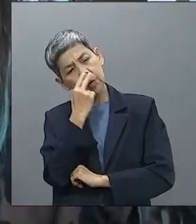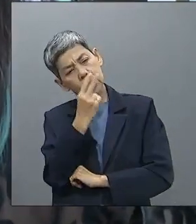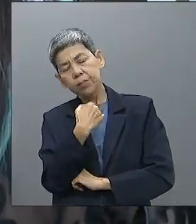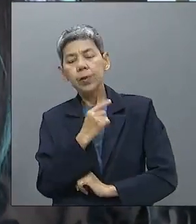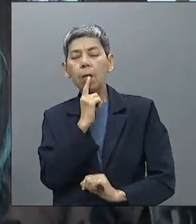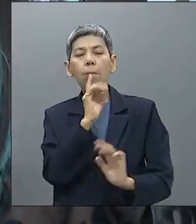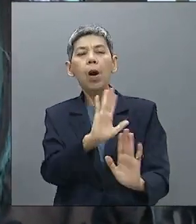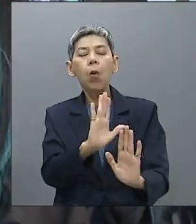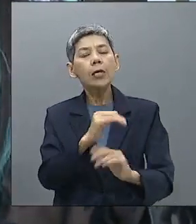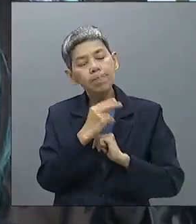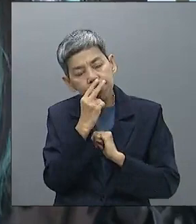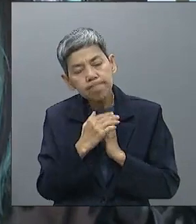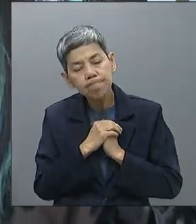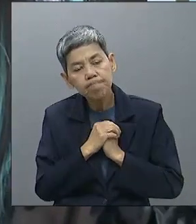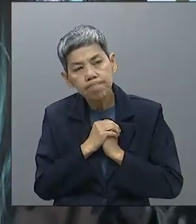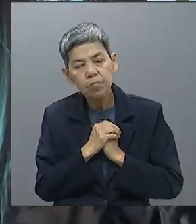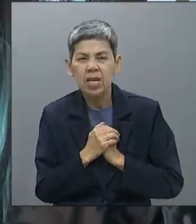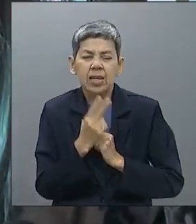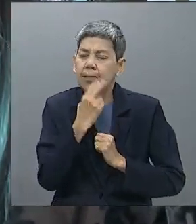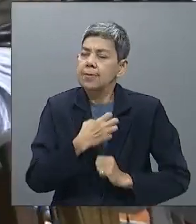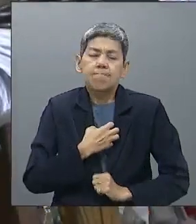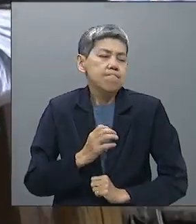คือมันไม่มีใครอยากให้เกิดขึ้นนะจ๊ะ